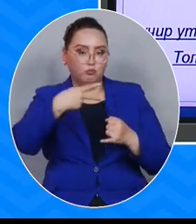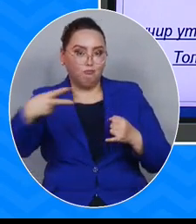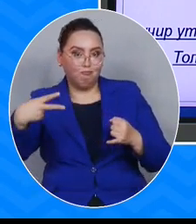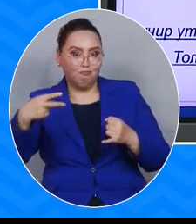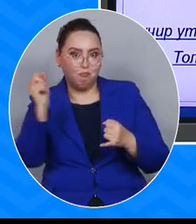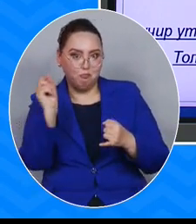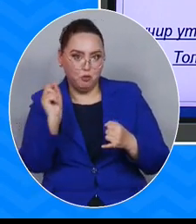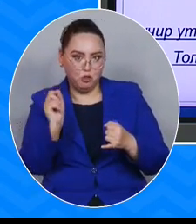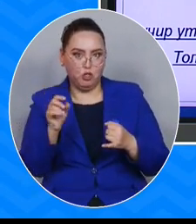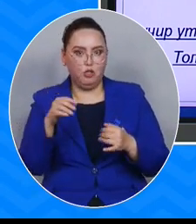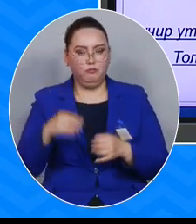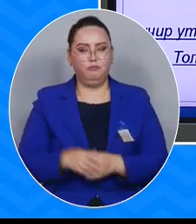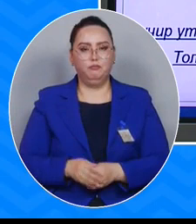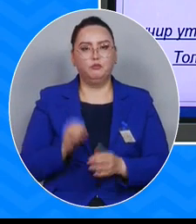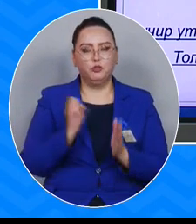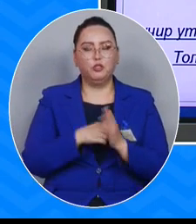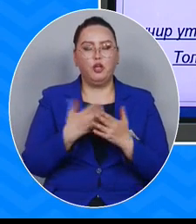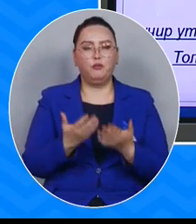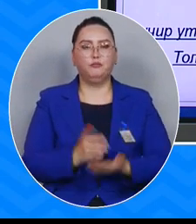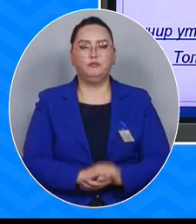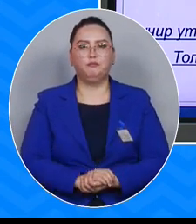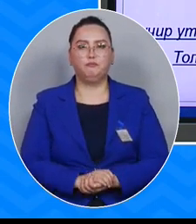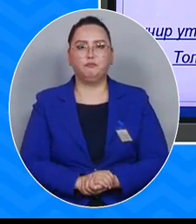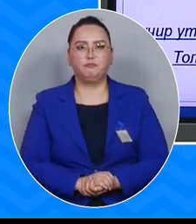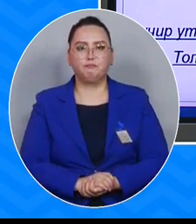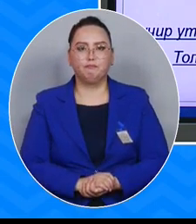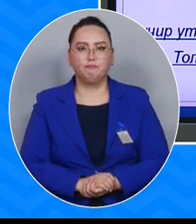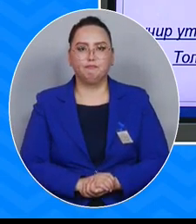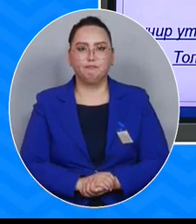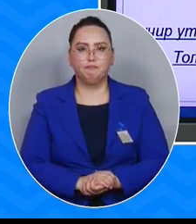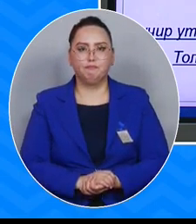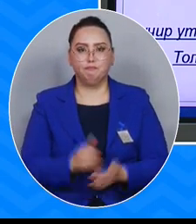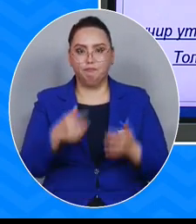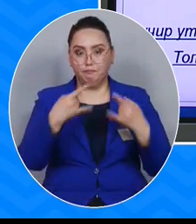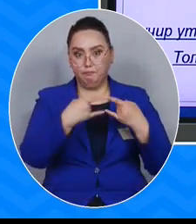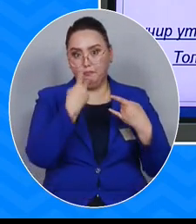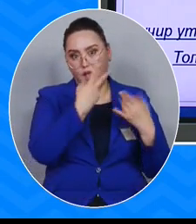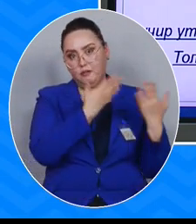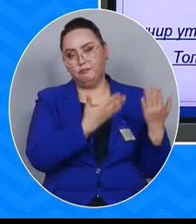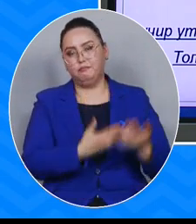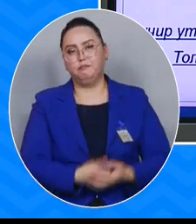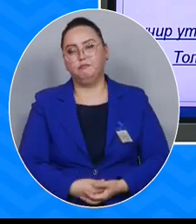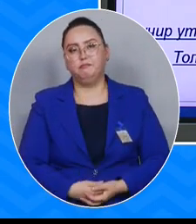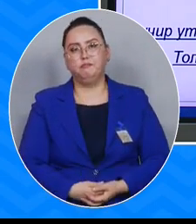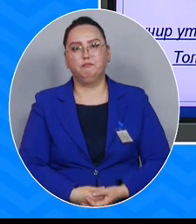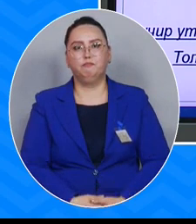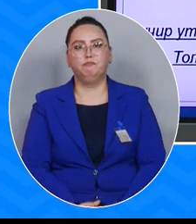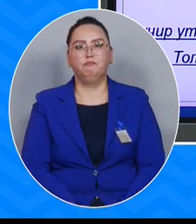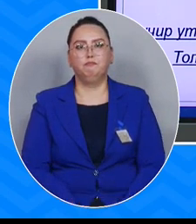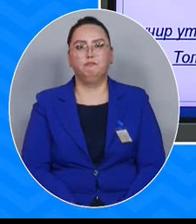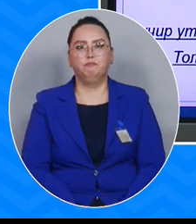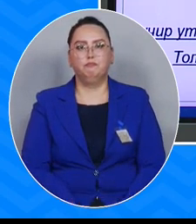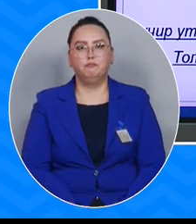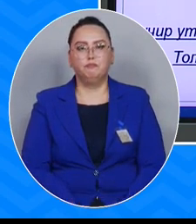өсвээж олшурж хууцилдээн эрхэлээлтээг ачхуээ өтөгөвчээр хүсэлэн тодор нэгсэн. Эм цөмөөгүлбэр.